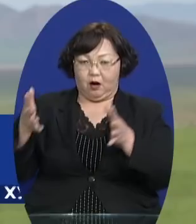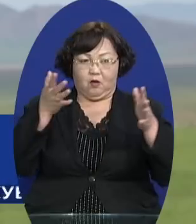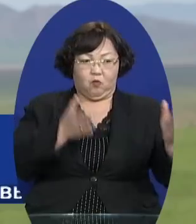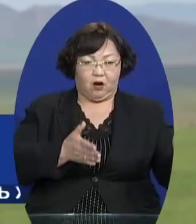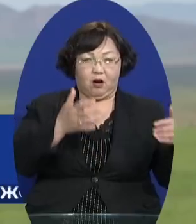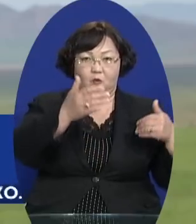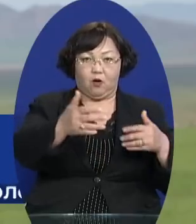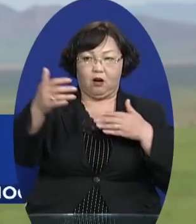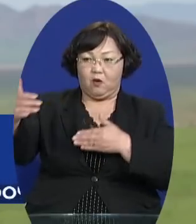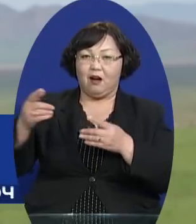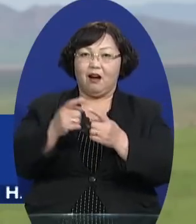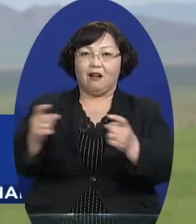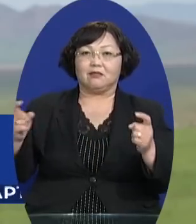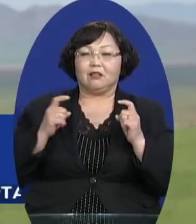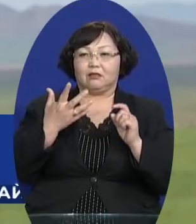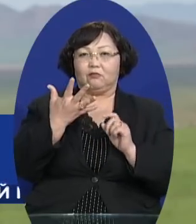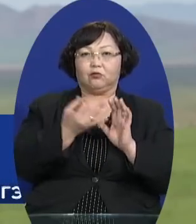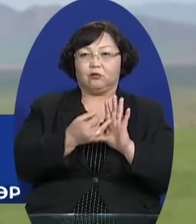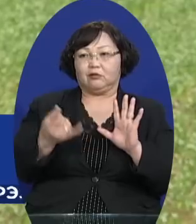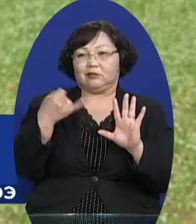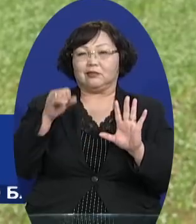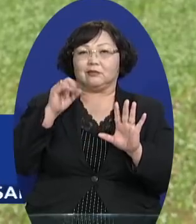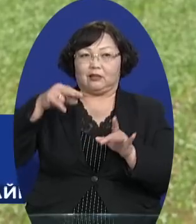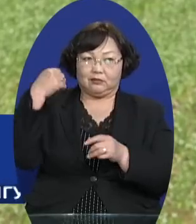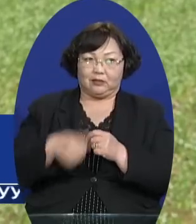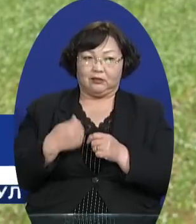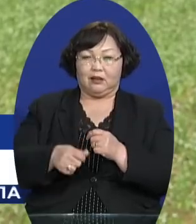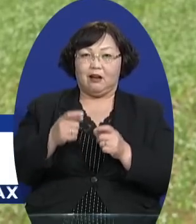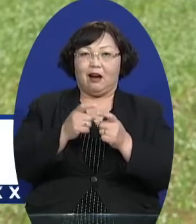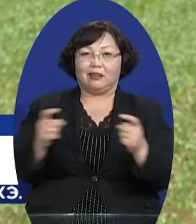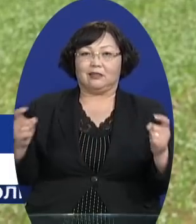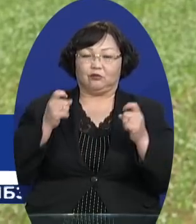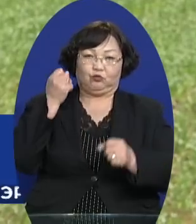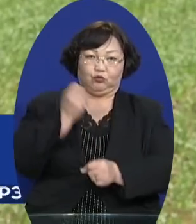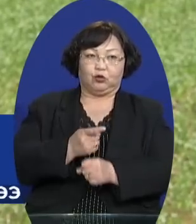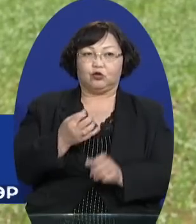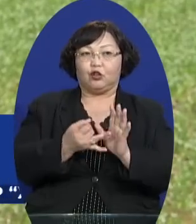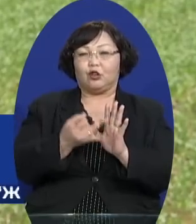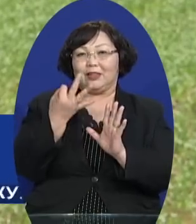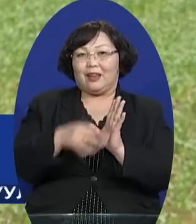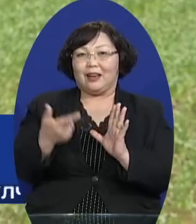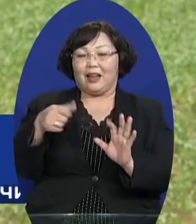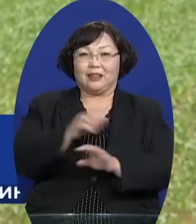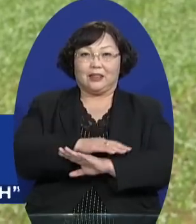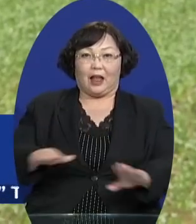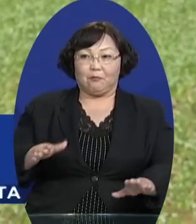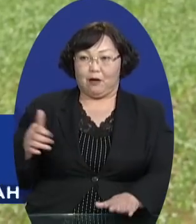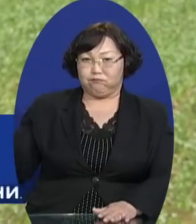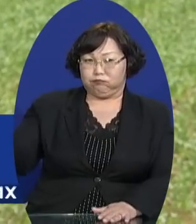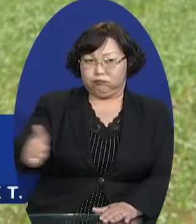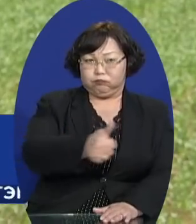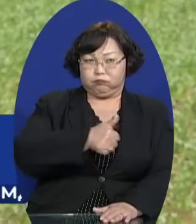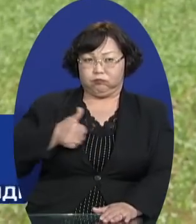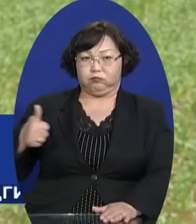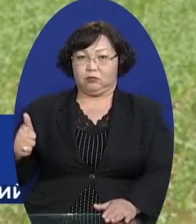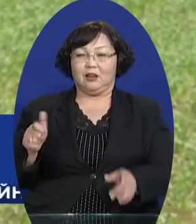нь нэг 56-7-аас 60 сая төгрөгийн зардал гарах гэж байна. Манайх энэ жил 780 гаага бүтэн хашаалсан байгаа. Тэгээд ингээд хашаага нэг